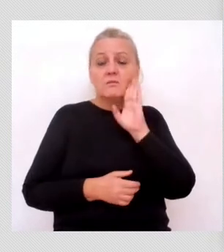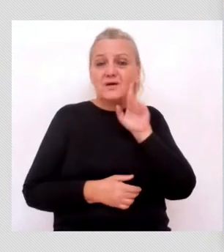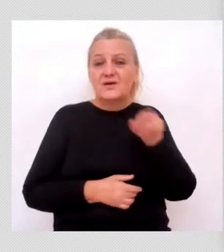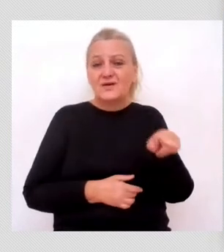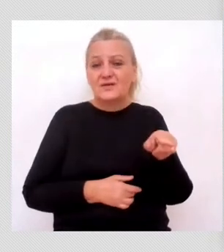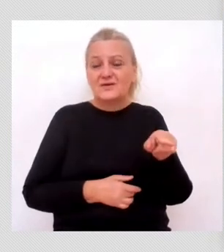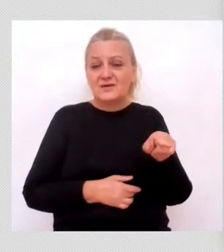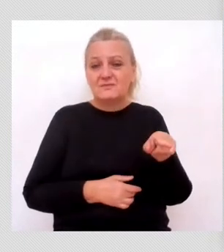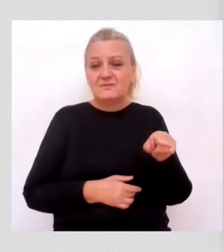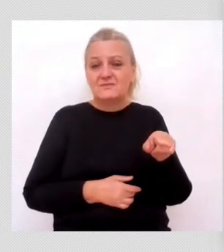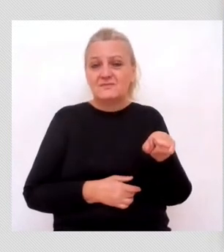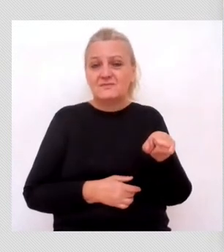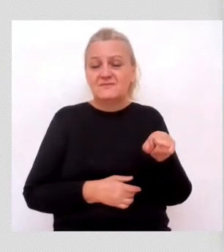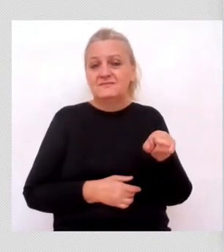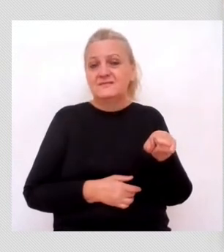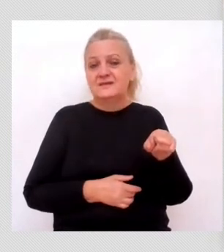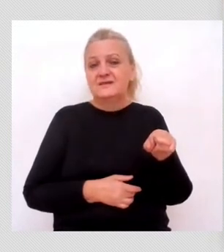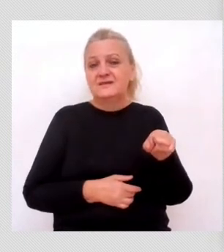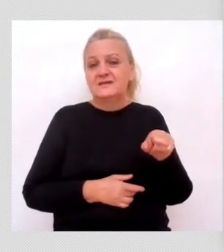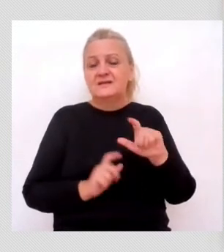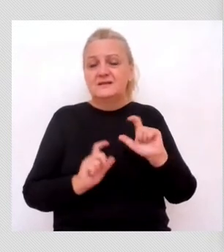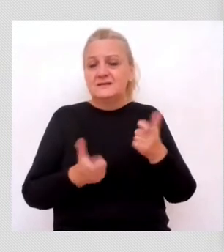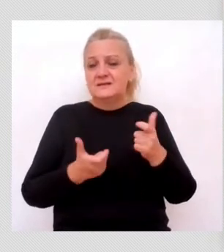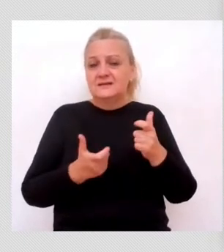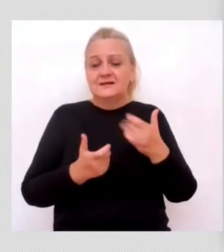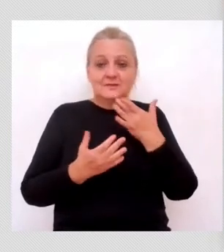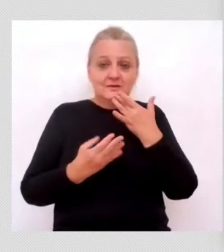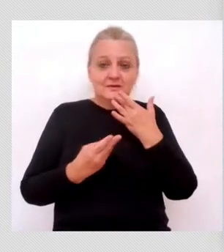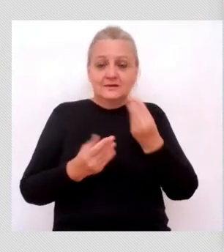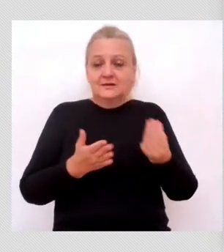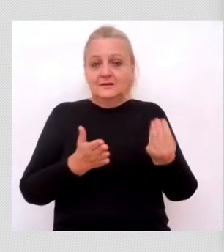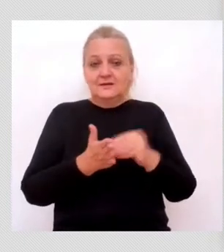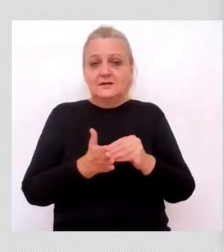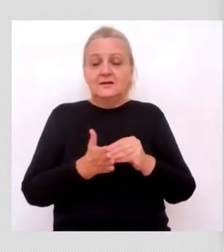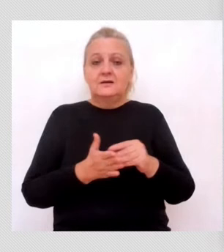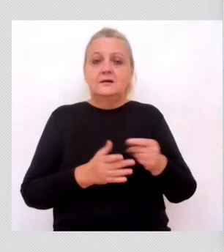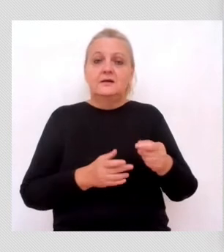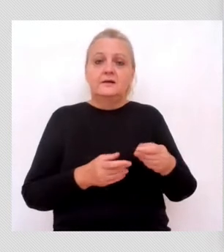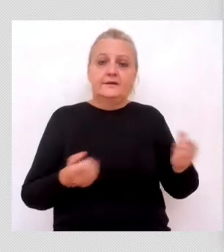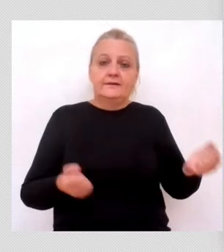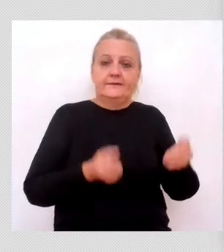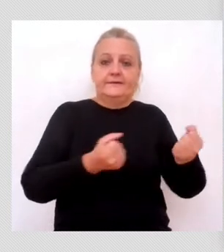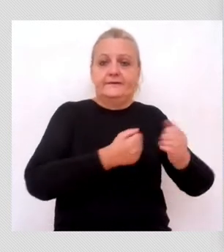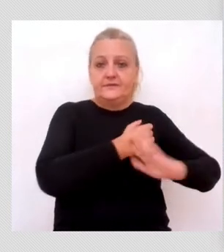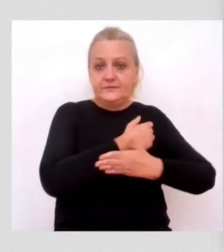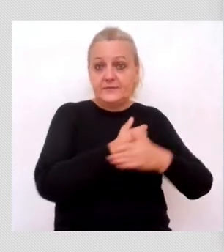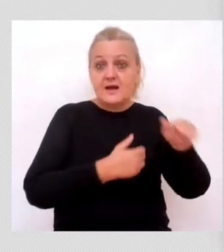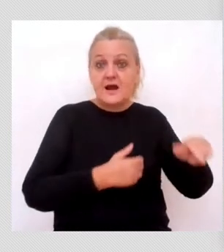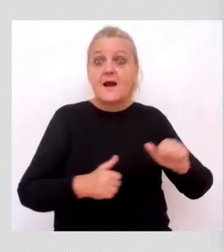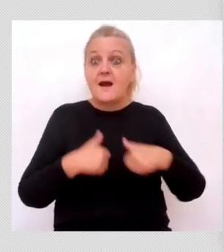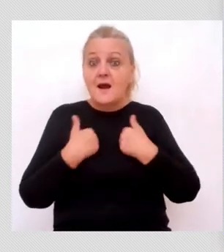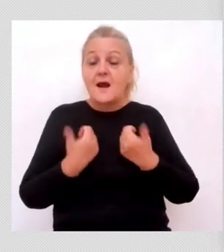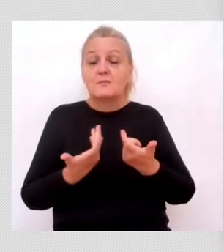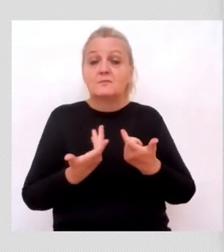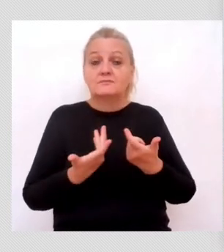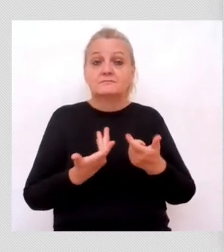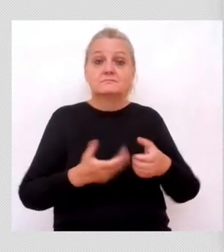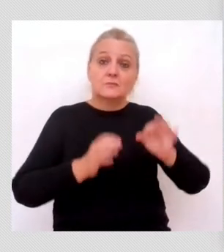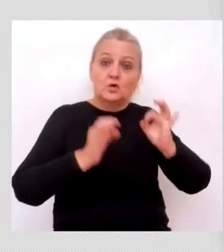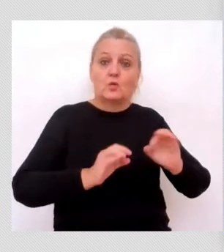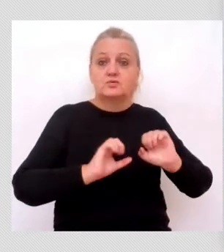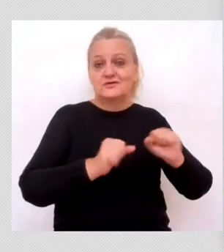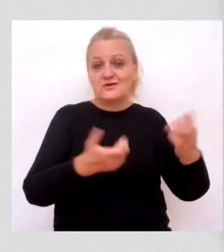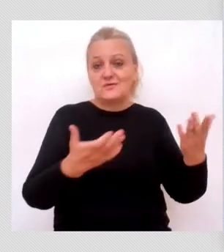odpowiednie tam, co to się smaruje, tryby, po to, żeby to najsprawniej działało.